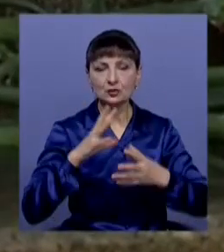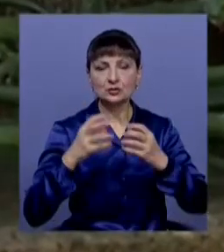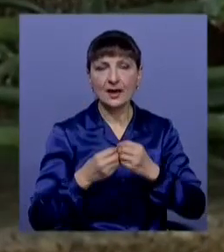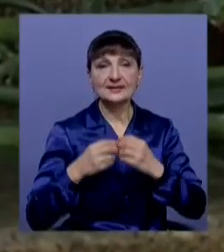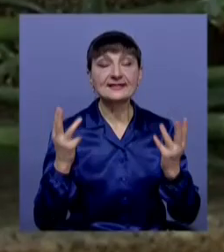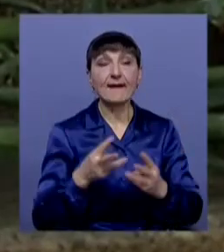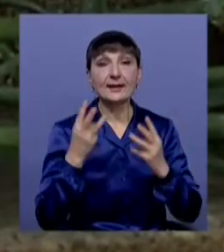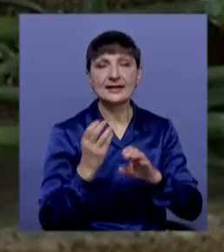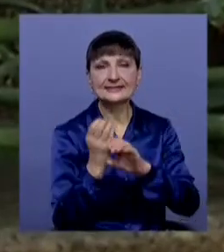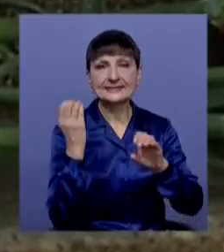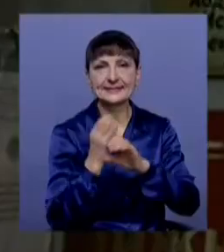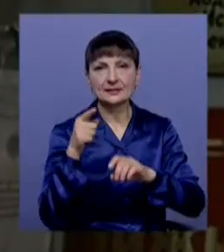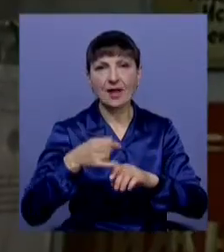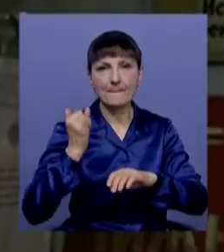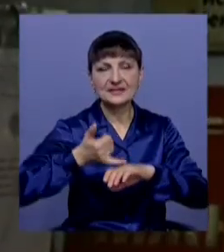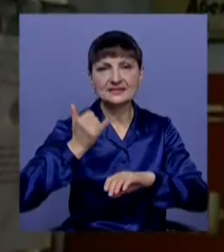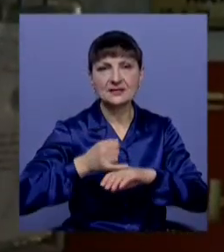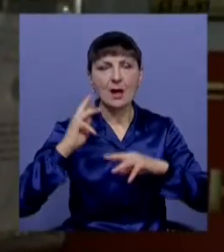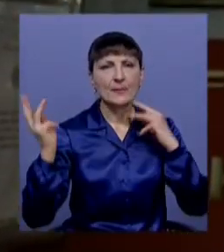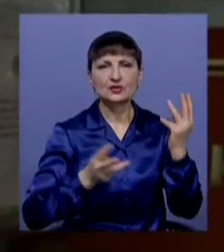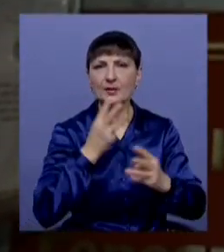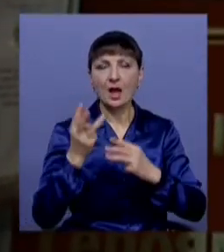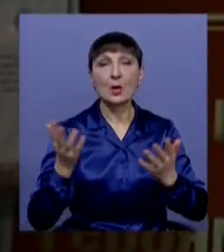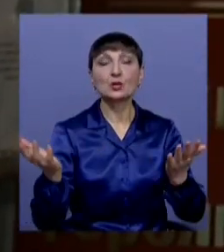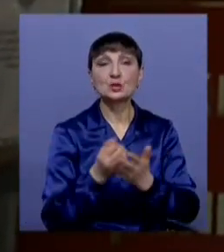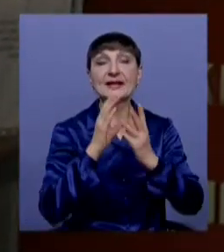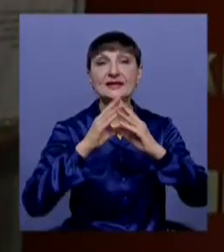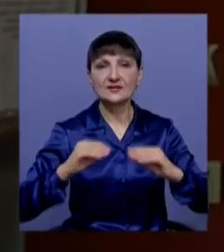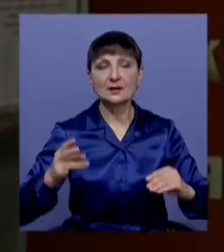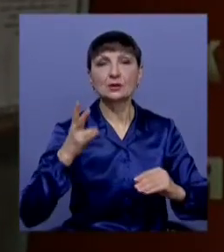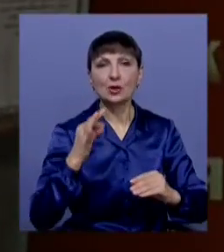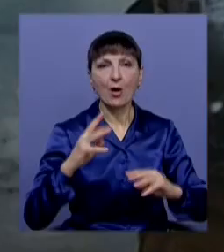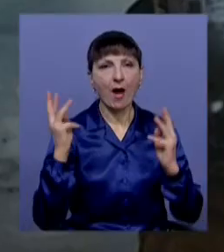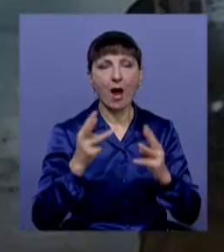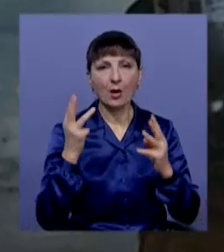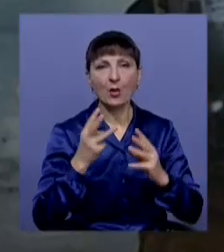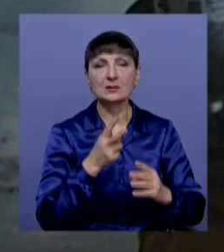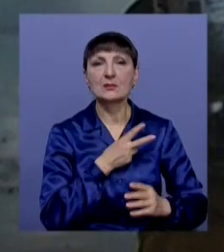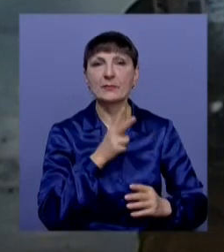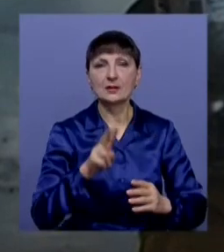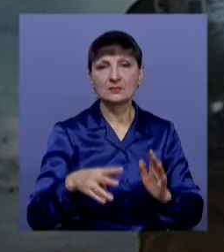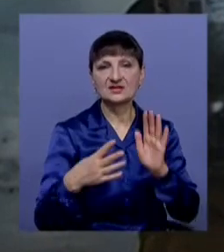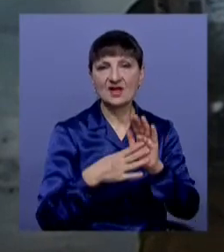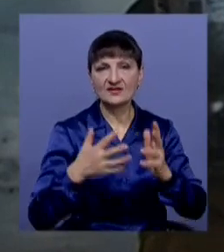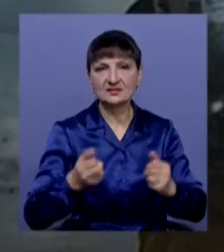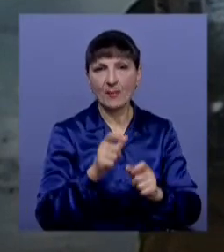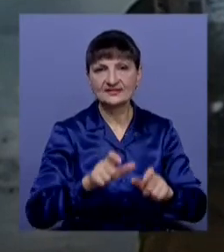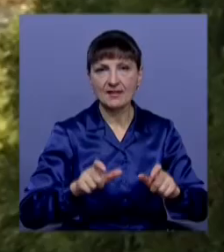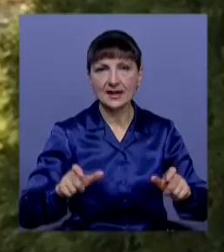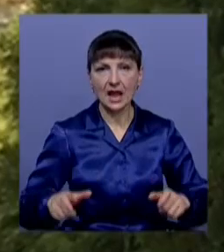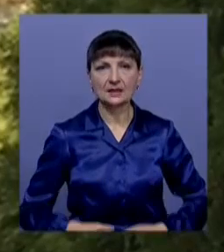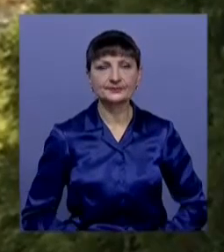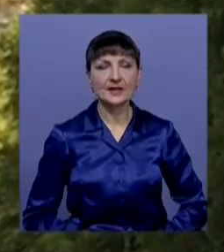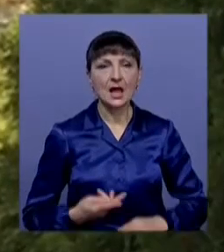которой загорелись цистерны с топливом. Бушующее пламя удалось ликвидировать, однако огонь унес жизни 9 спасателей.